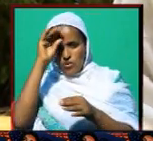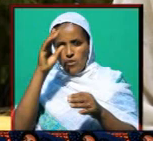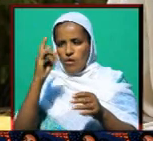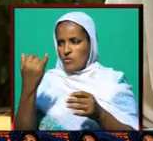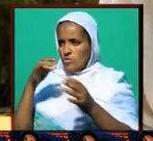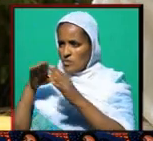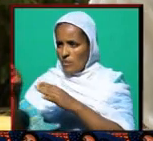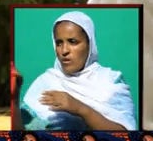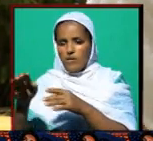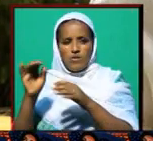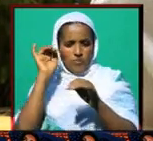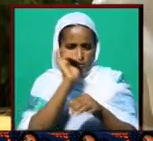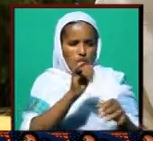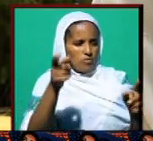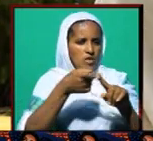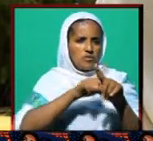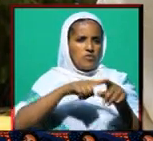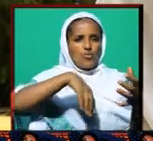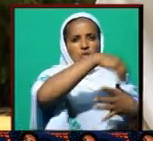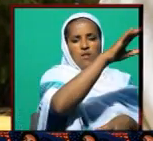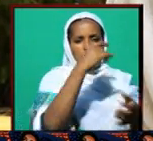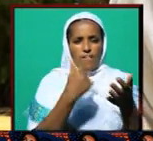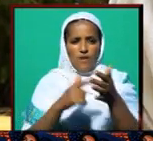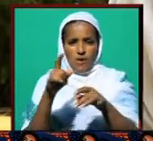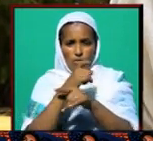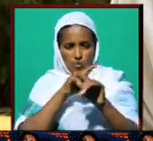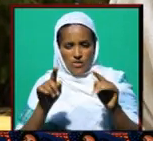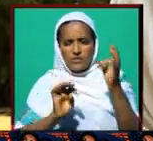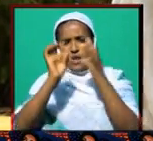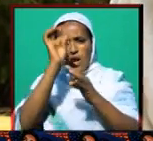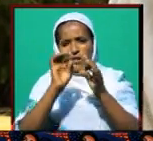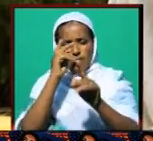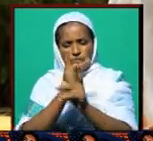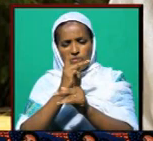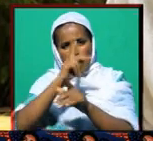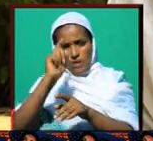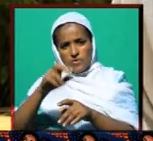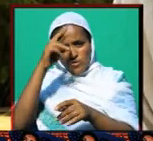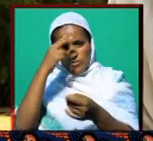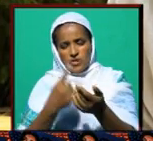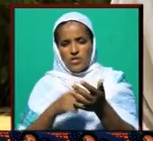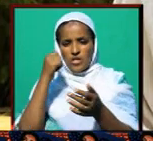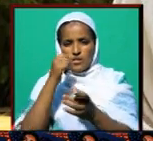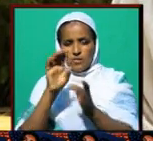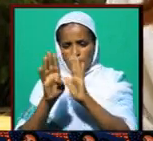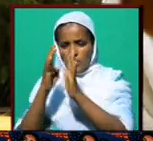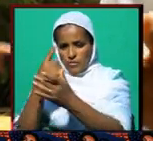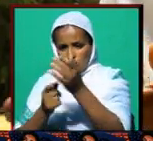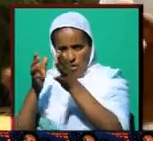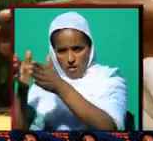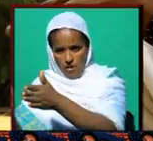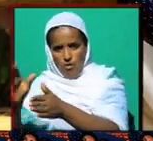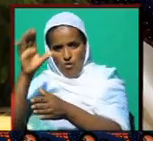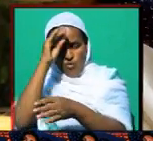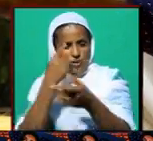መውጫ አንድ ነው። የዚህ ቤተክርስቲያን ብናይ አሁን በዚህ እንገባለን፣ በዚያው እንወጣለን መልሰን አንድ ላይ። ይሄ ከሚሆን ግን ትውፊታቸውን አሁንም መጠበቅ ስላለባቸው